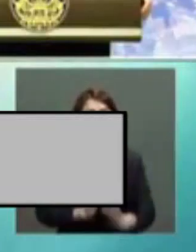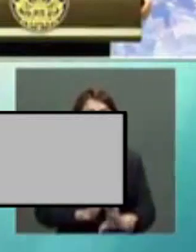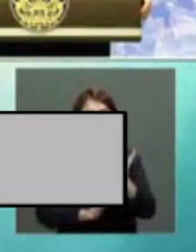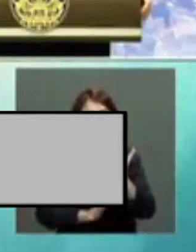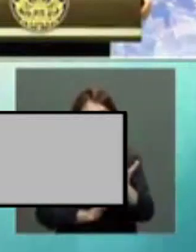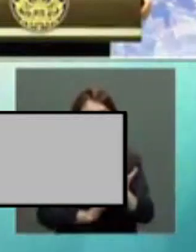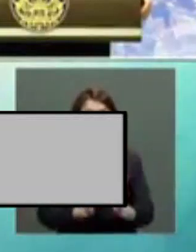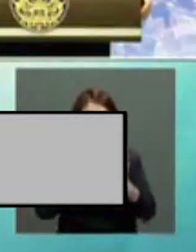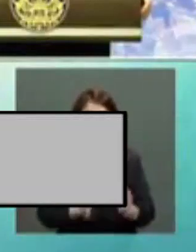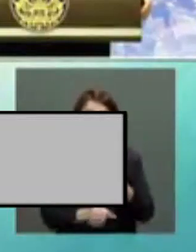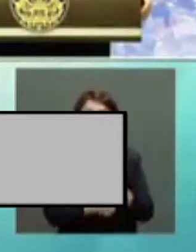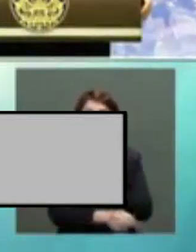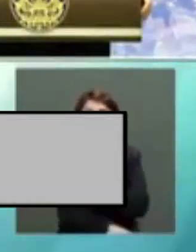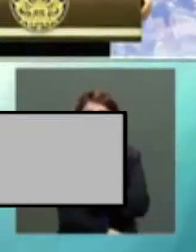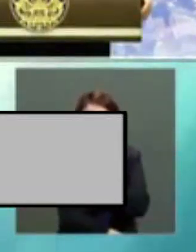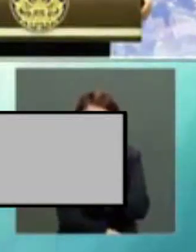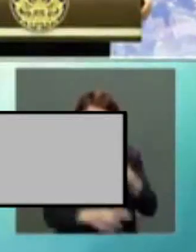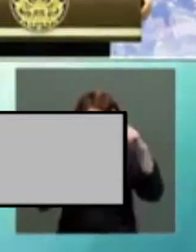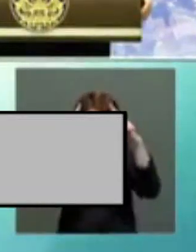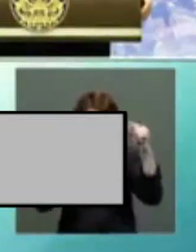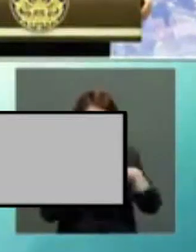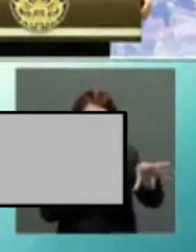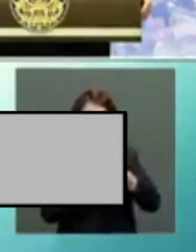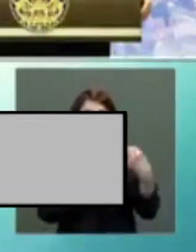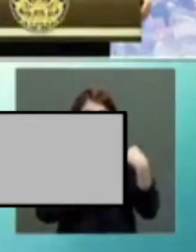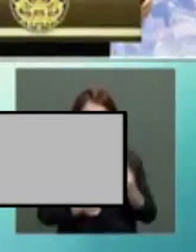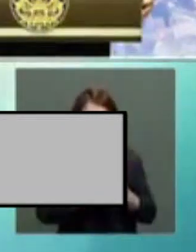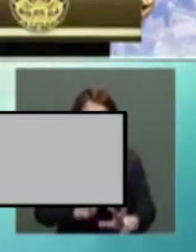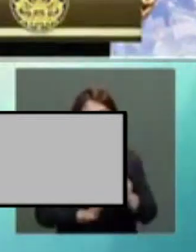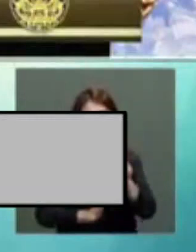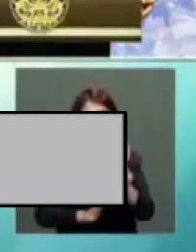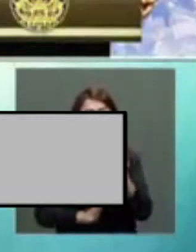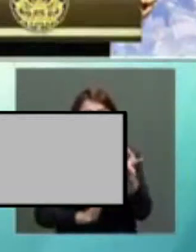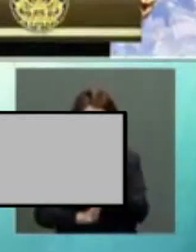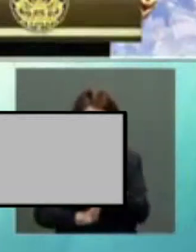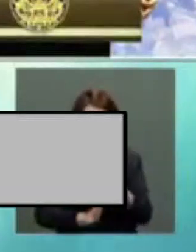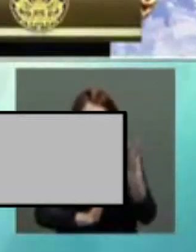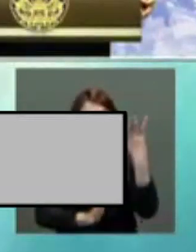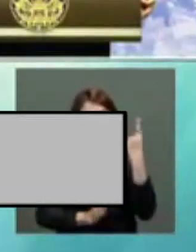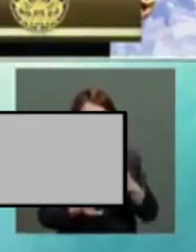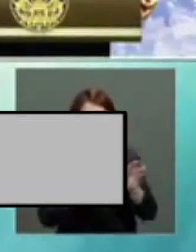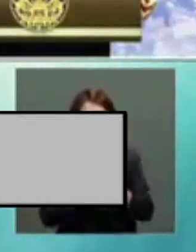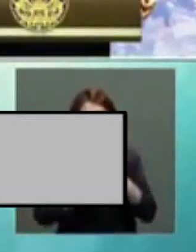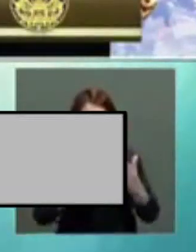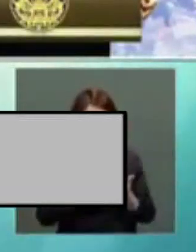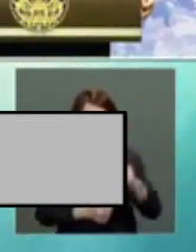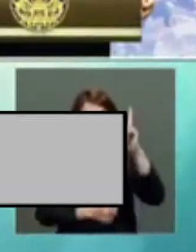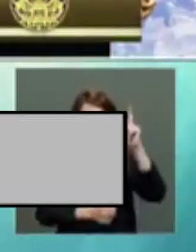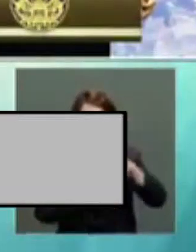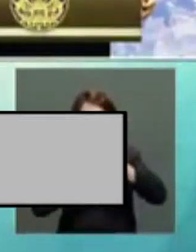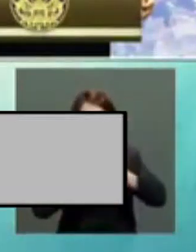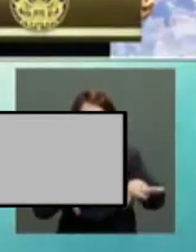างด้านสาธารณสุขวันนี้3รายก็ยังน้อยกว่าเมื่อวานนี้นะครับแต่ว่าที่มีข่าววันนี้ไปว่